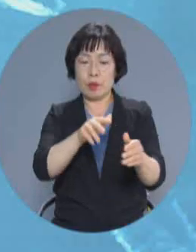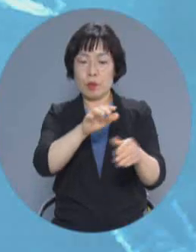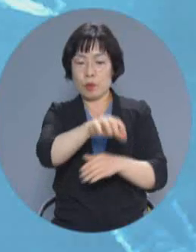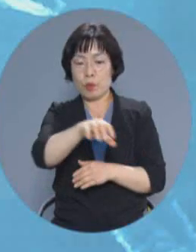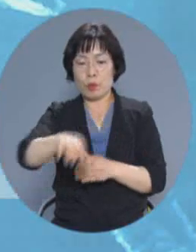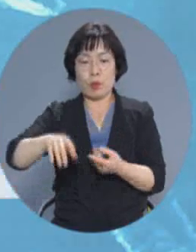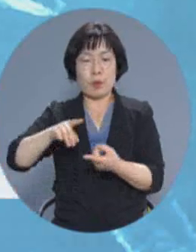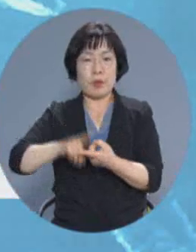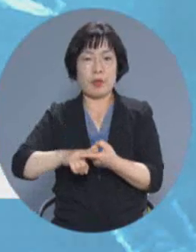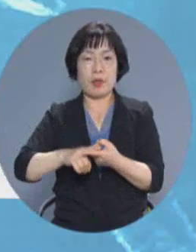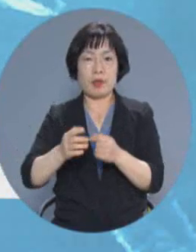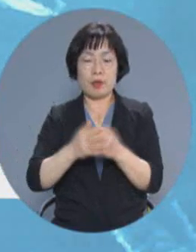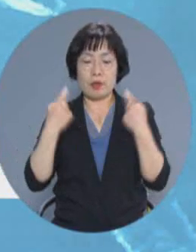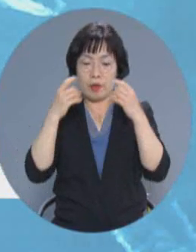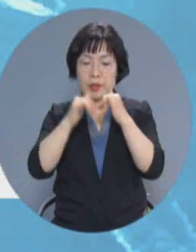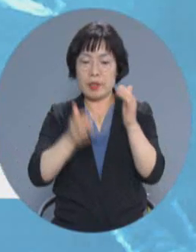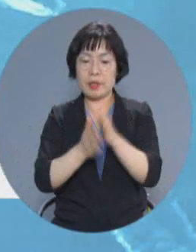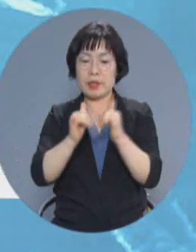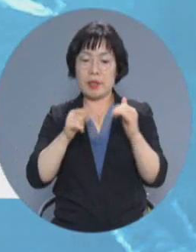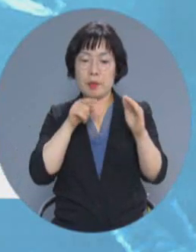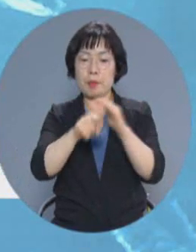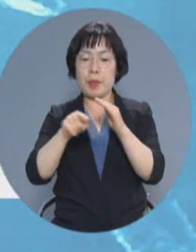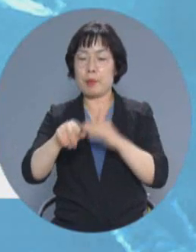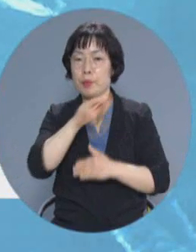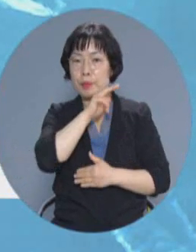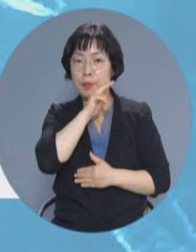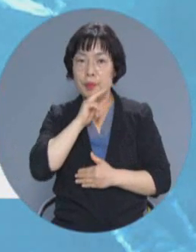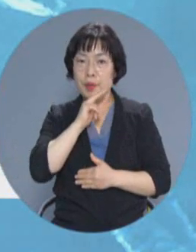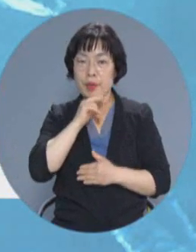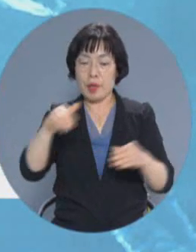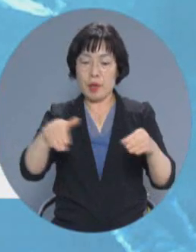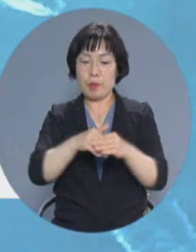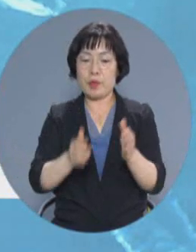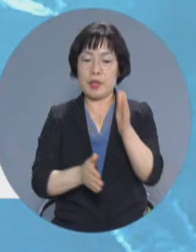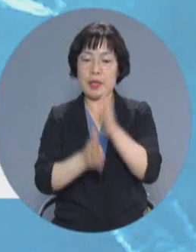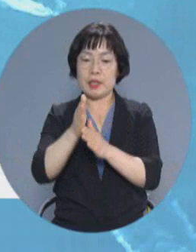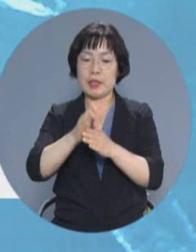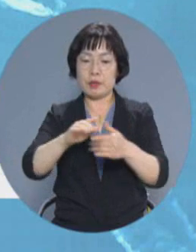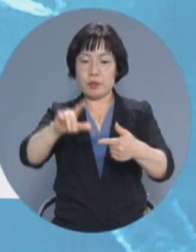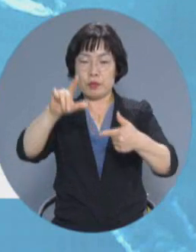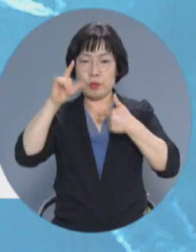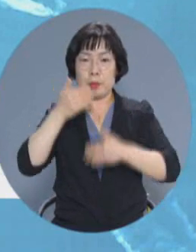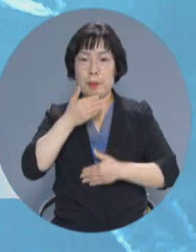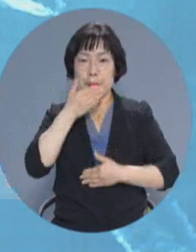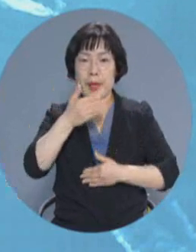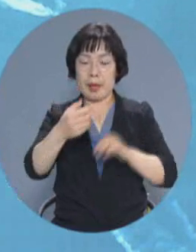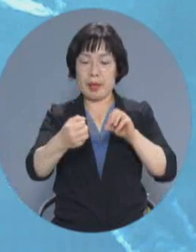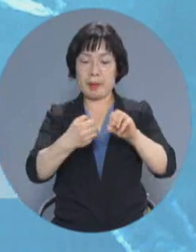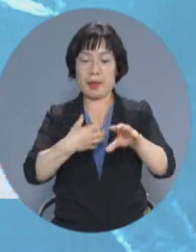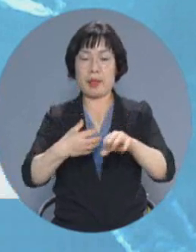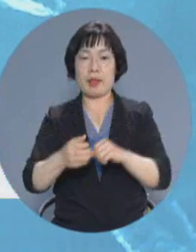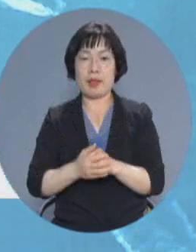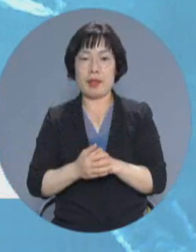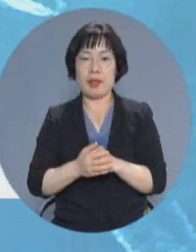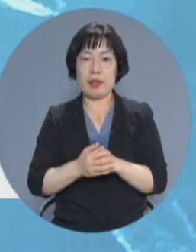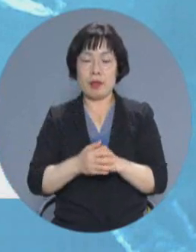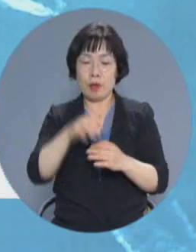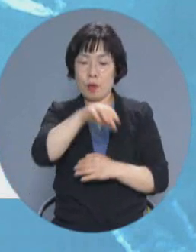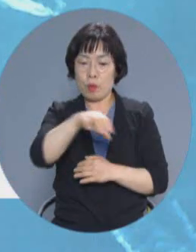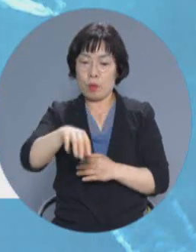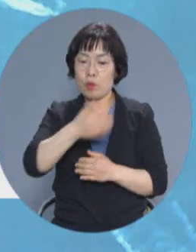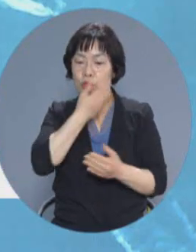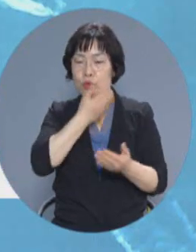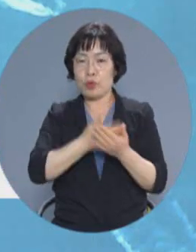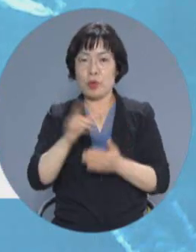이유에 대해서는 관광객 및 시민의 접근성이 영위함으로 문화도시로서의 위상을 높일 수 있다가 가장 많이 응답을 해주셨고요. 대상지 선정 고려